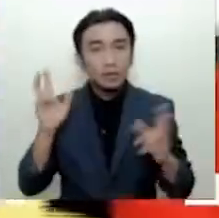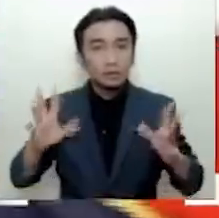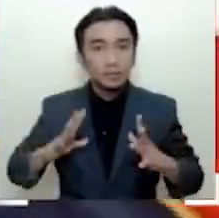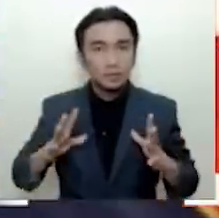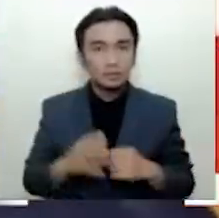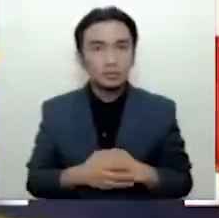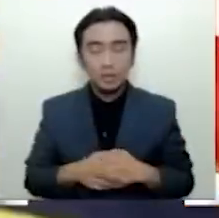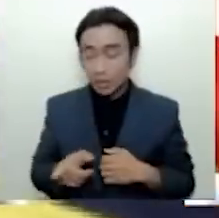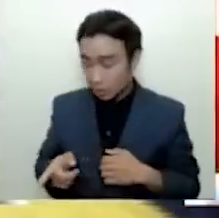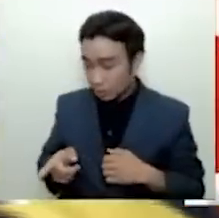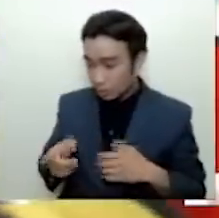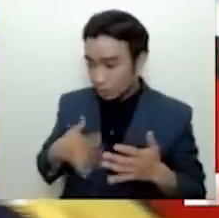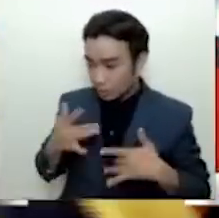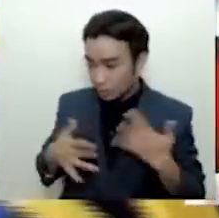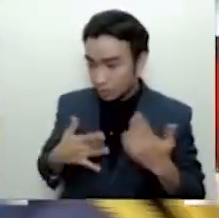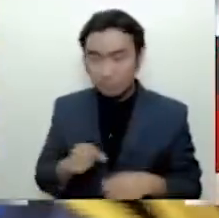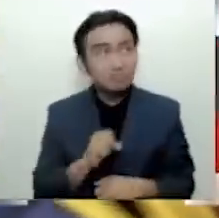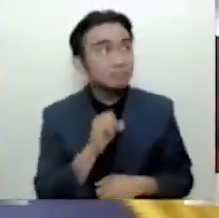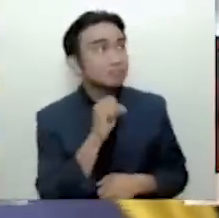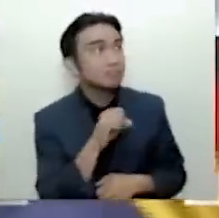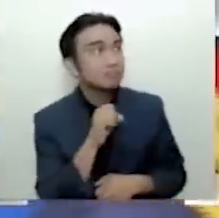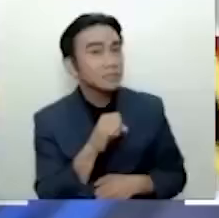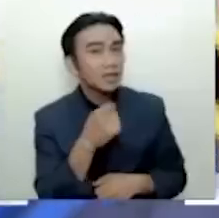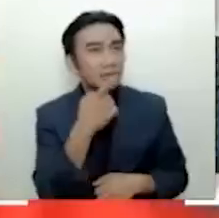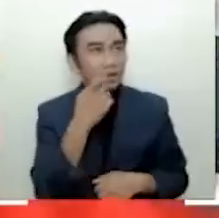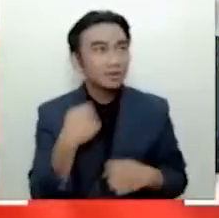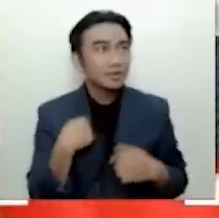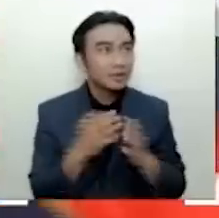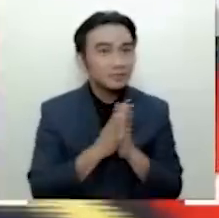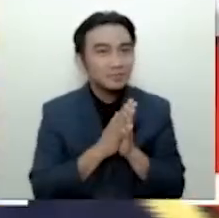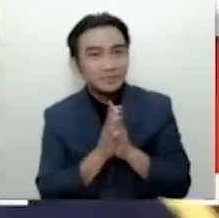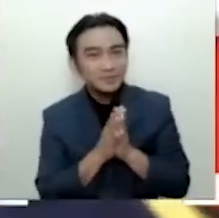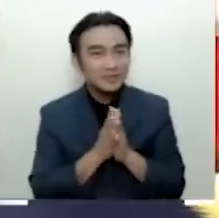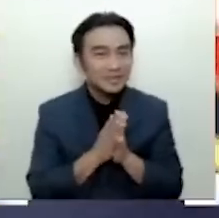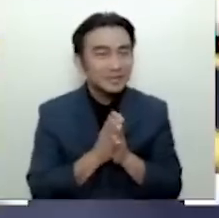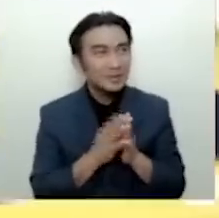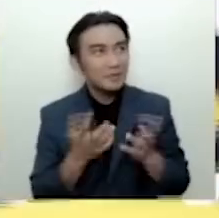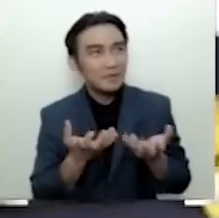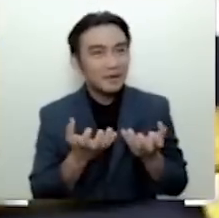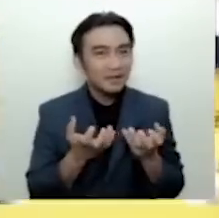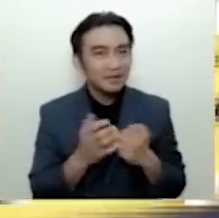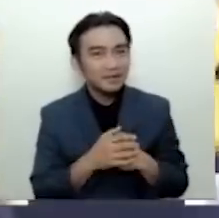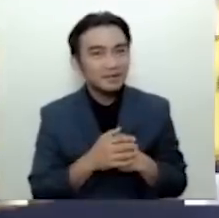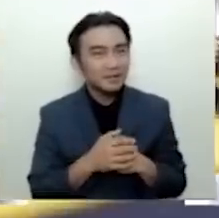Bakit? Kasi gusto ko nakatakay eh. Anong gagawin mo sa Tagaytay?